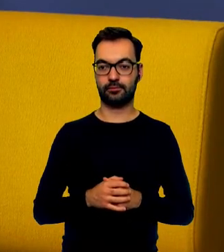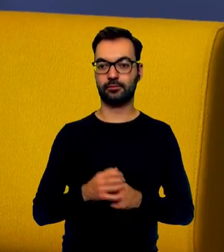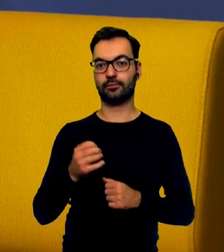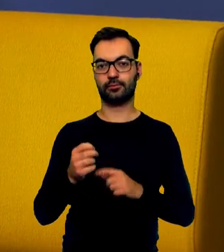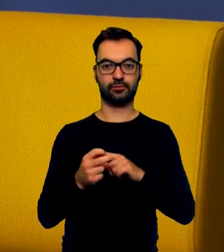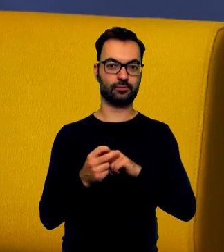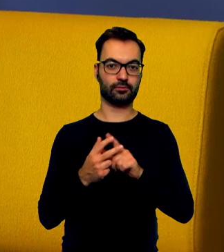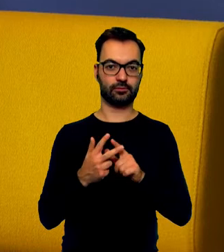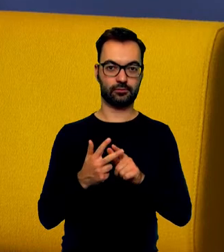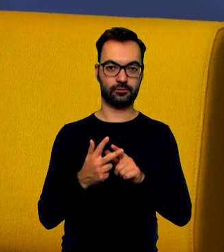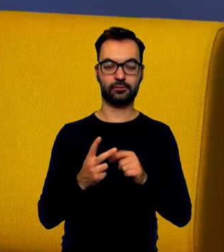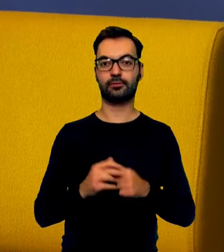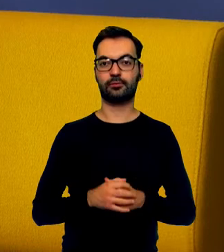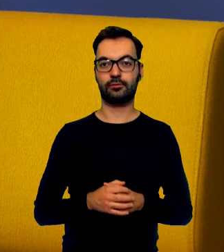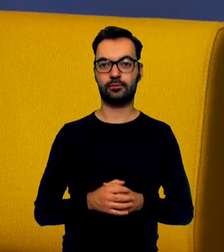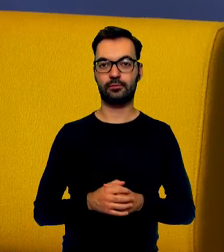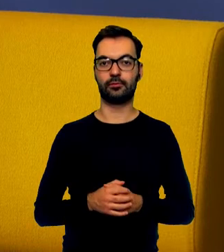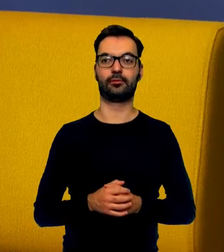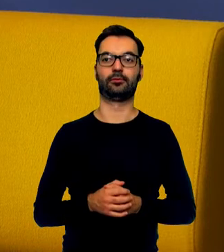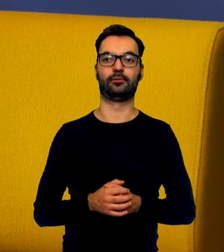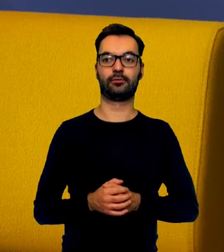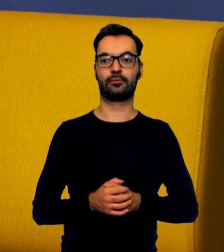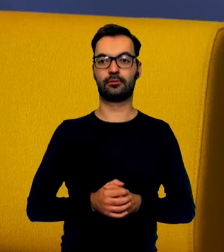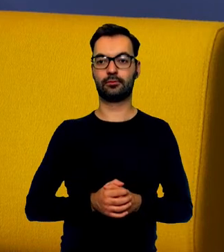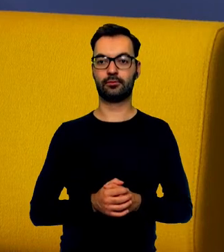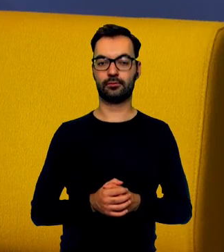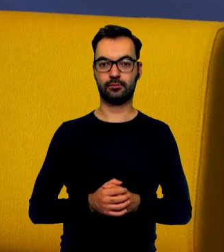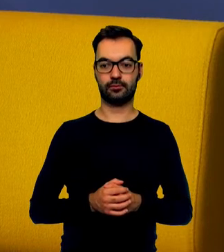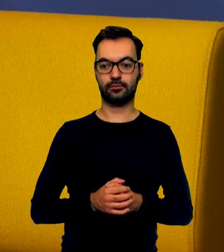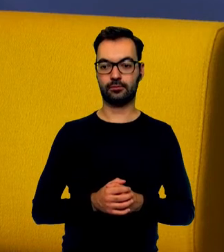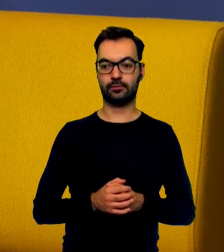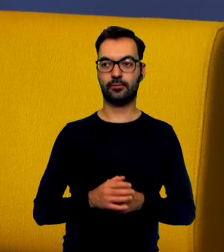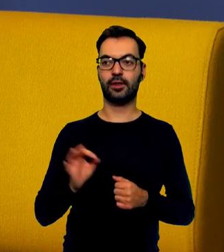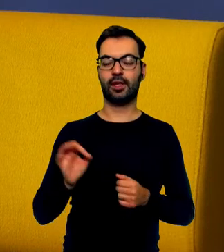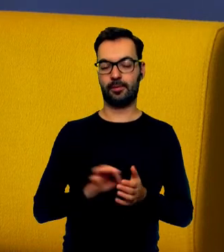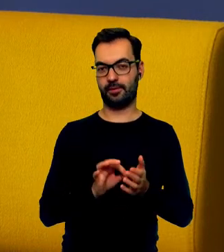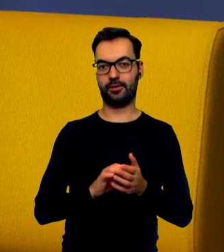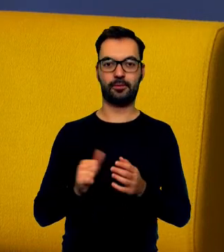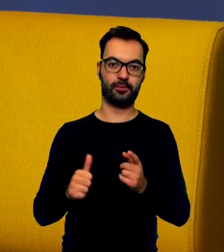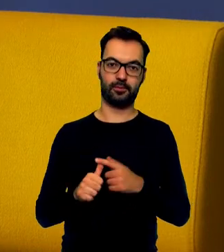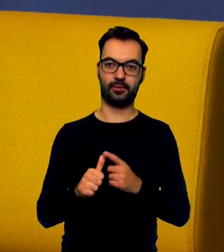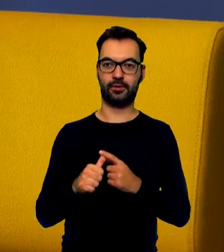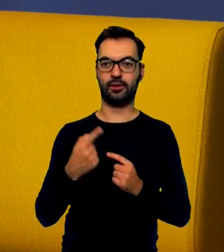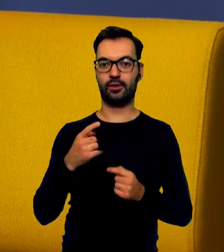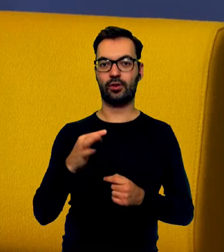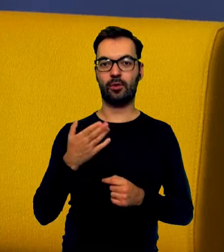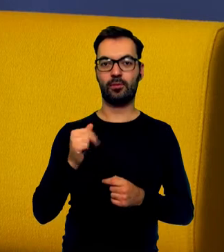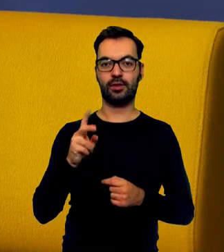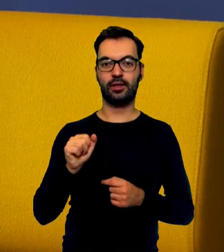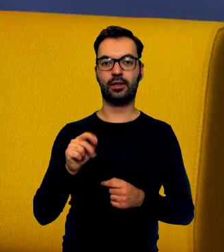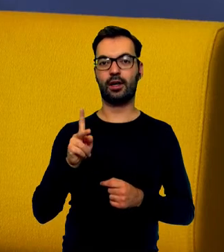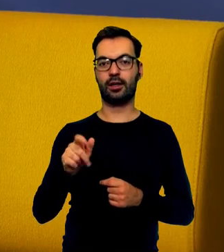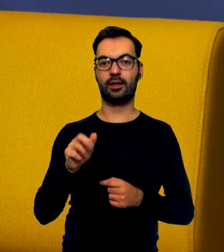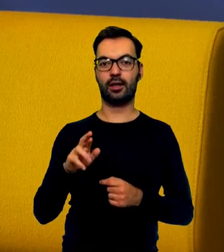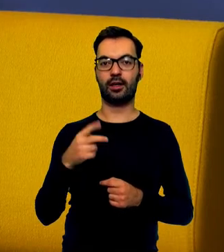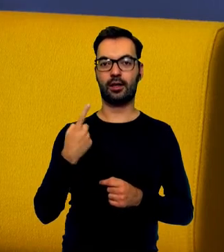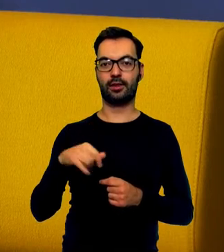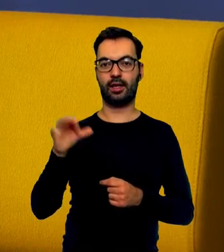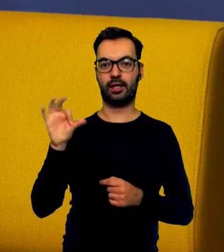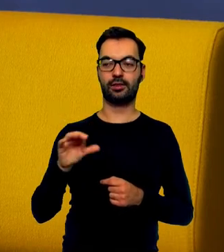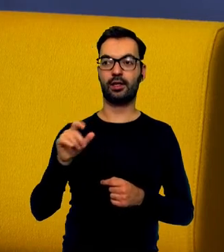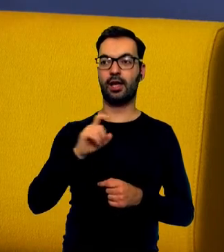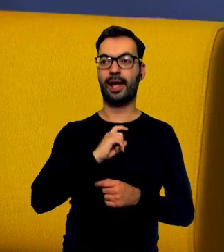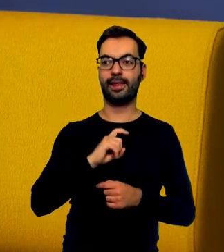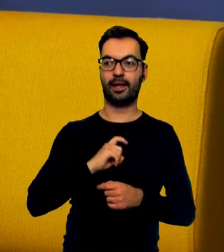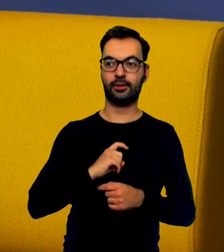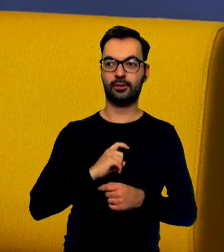jeszcze trzy osoby. To na pewno w pierwszej kolejności muszę wymienić Dominikę Kardaś, która jest